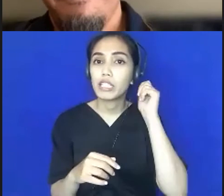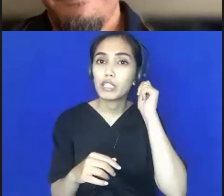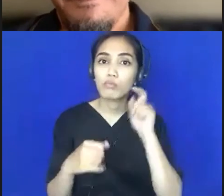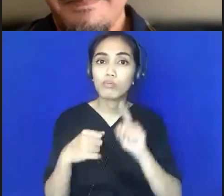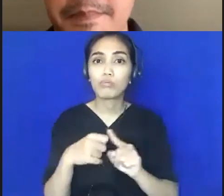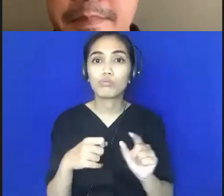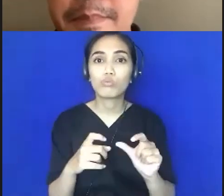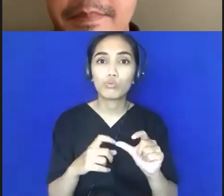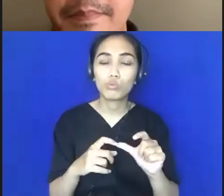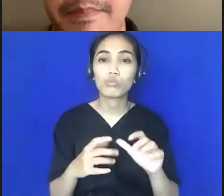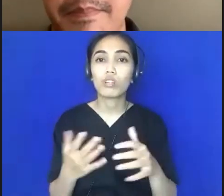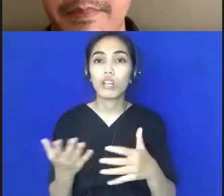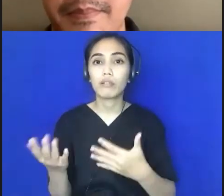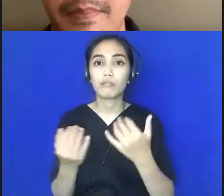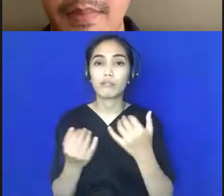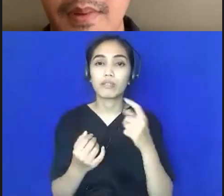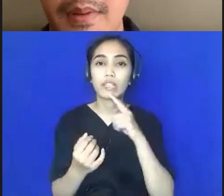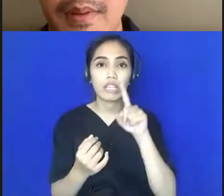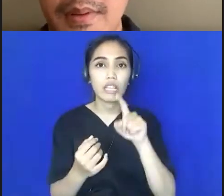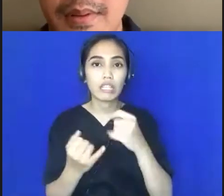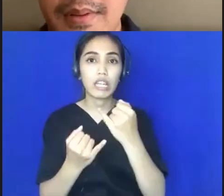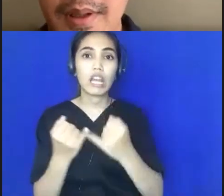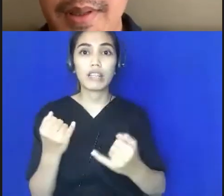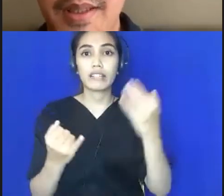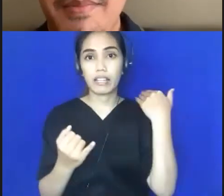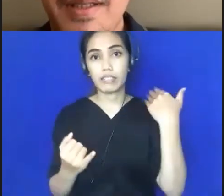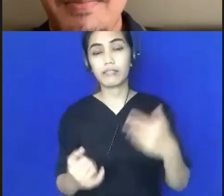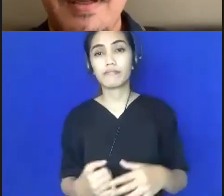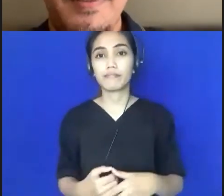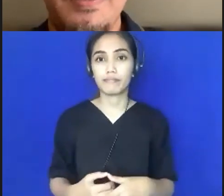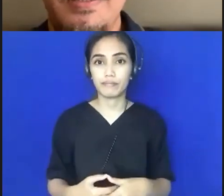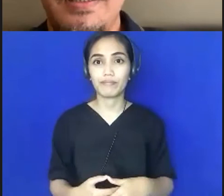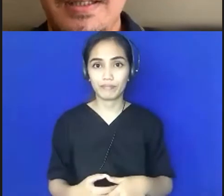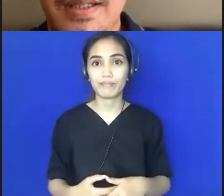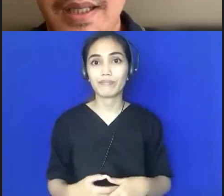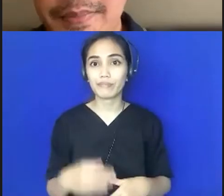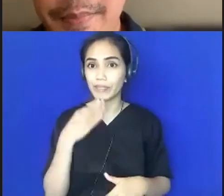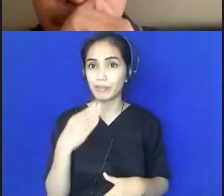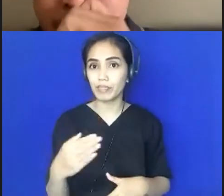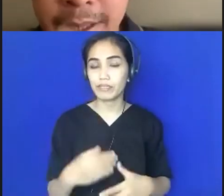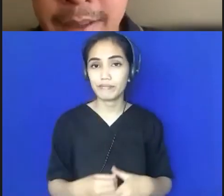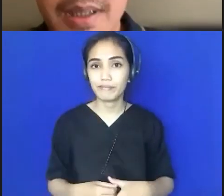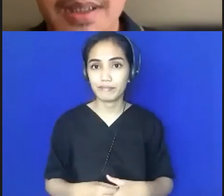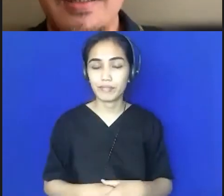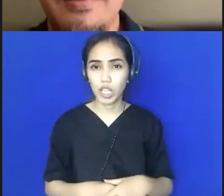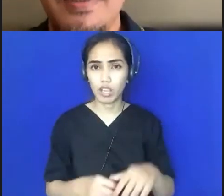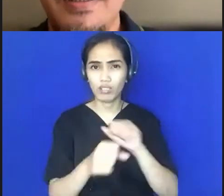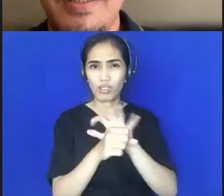menjawab pertanyaan yang terakhir tadi. Silahkan Mas Rahman. Ya, baik. Terima kasih, Mbak Pet. Jadi pandemi ini